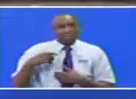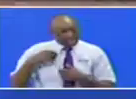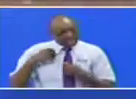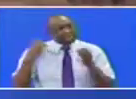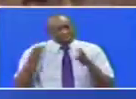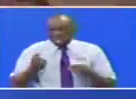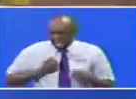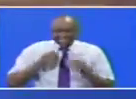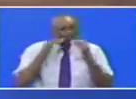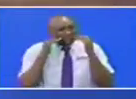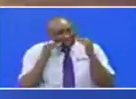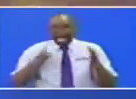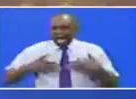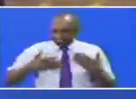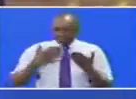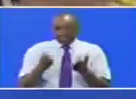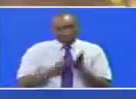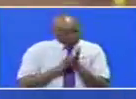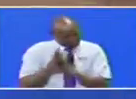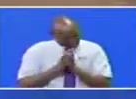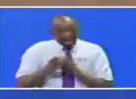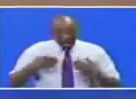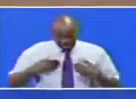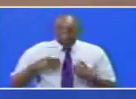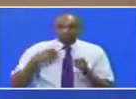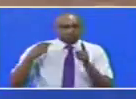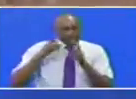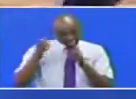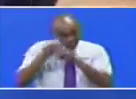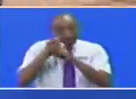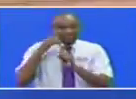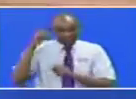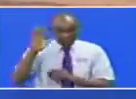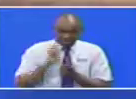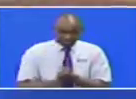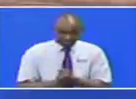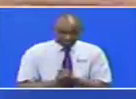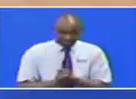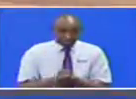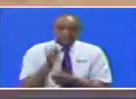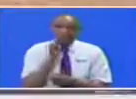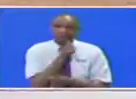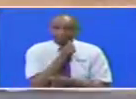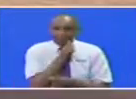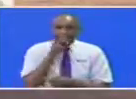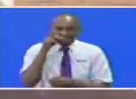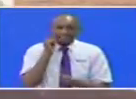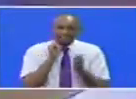tabasamu wasichana wa eneo hili na kuwazidisha ari ya kutaka kutimiza ndoto zao. Abula Ahmed, KTN Michezo.